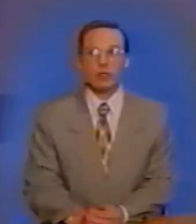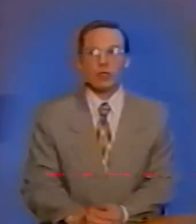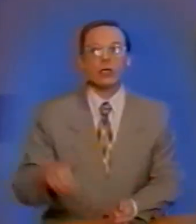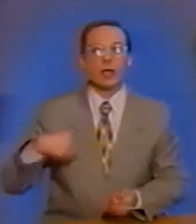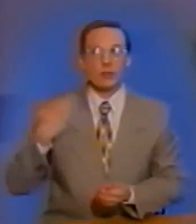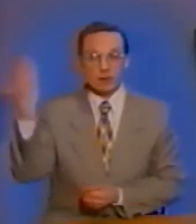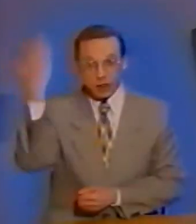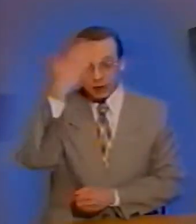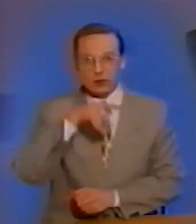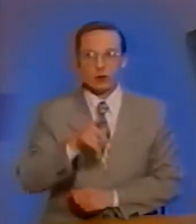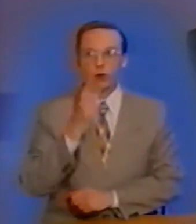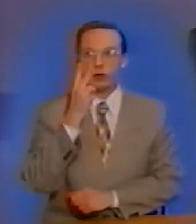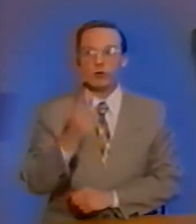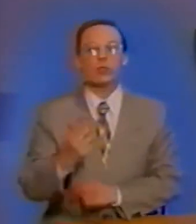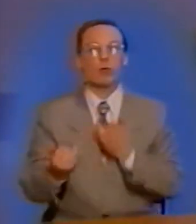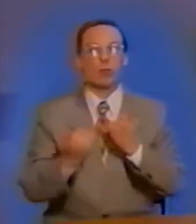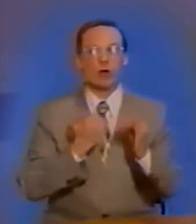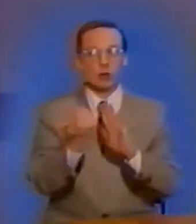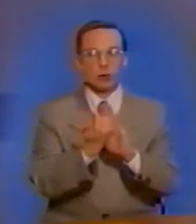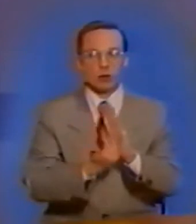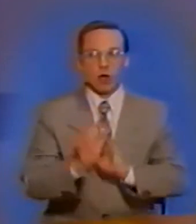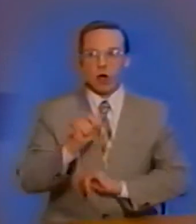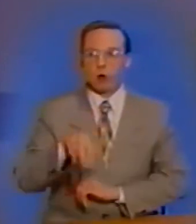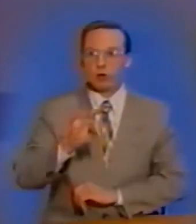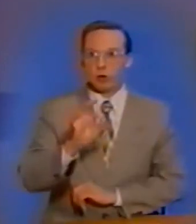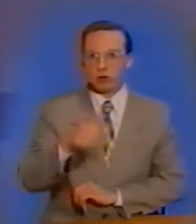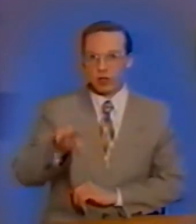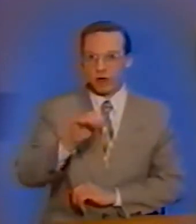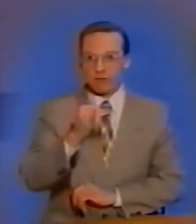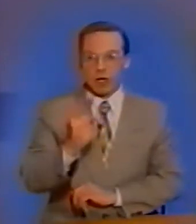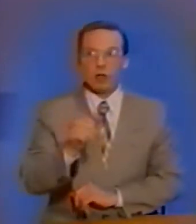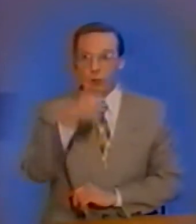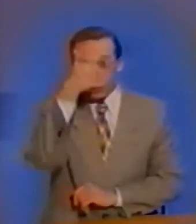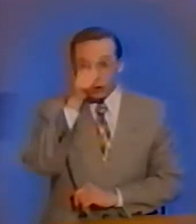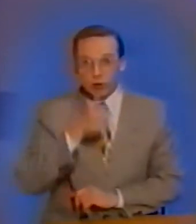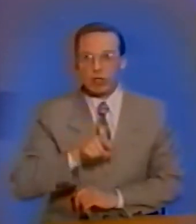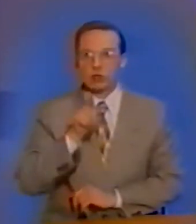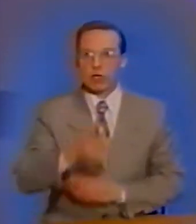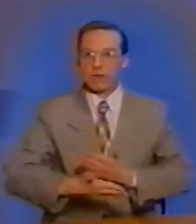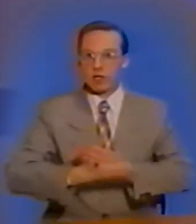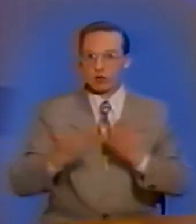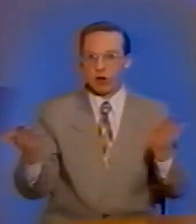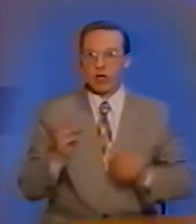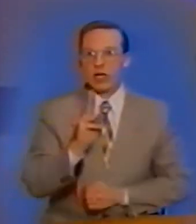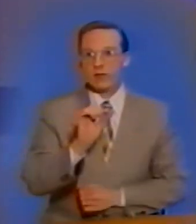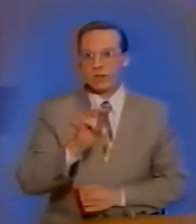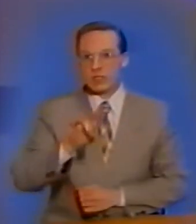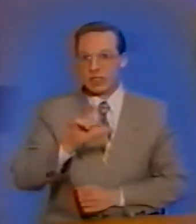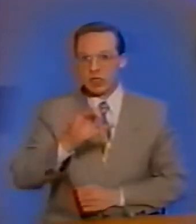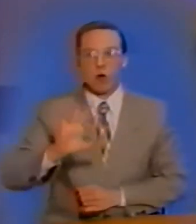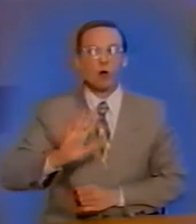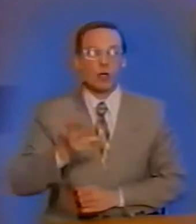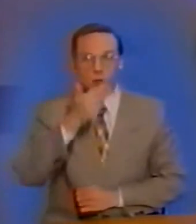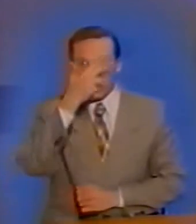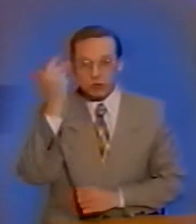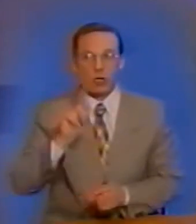Labas vakaras. Jūs žiūrite pokalbių laidą Auto da Fė. Portugališkai tai viešoji inkvizicija, o kaip